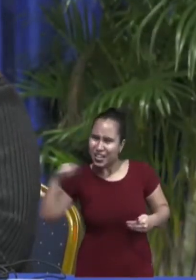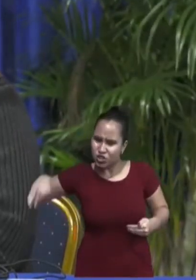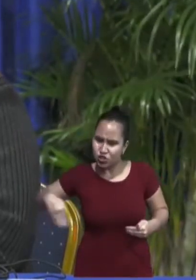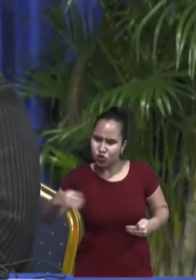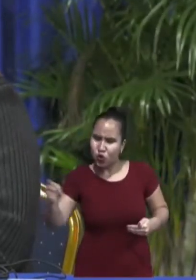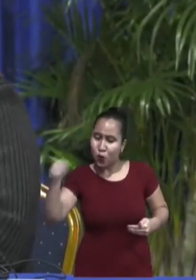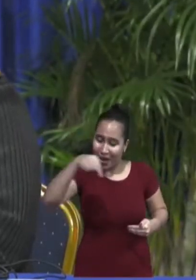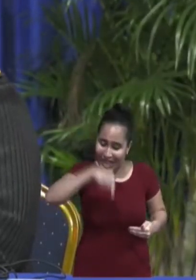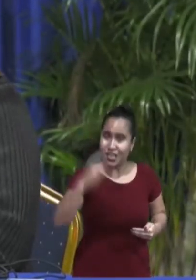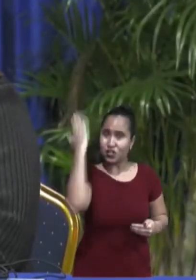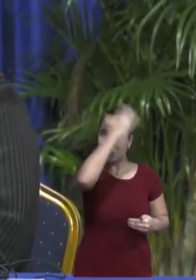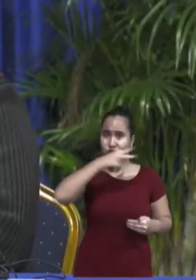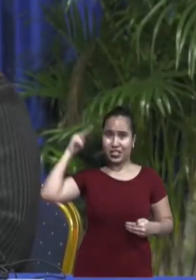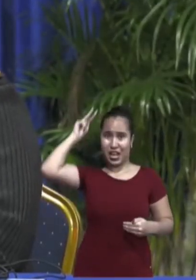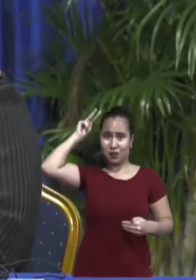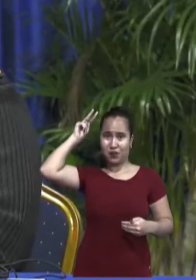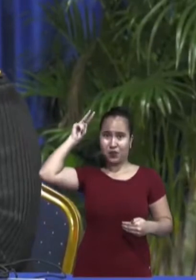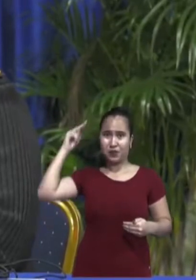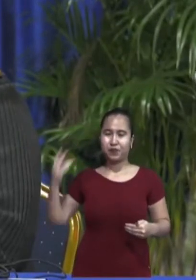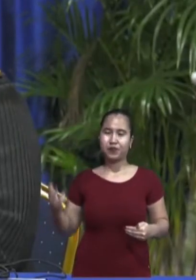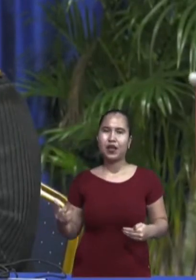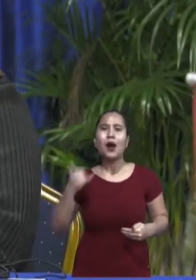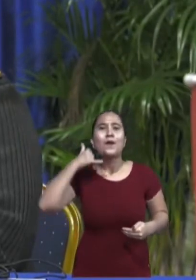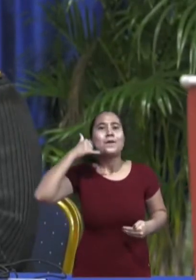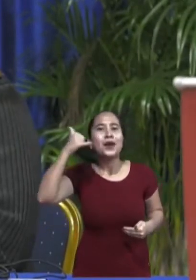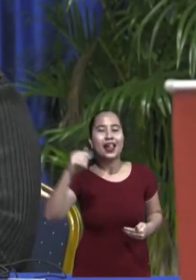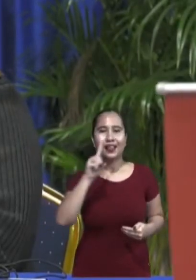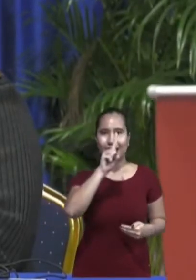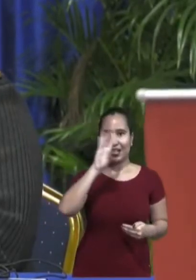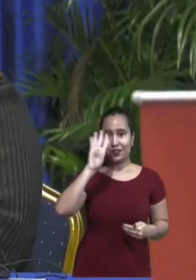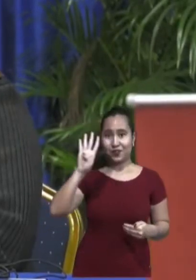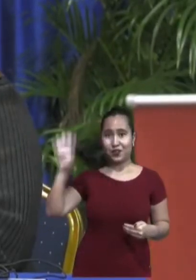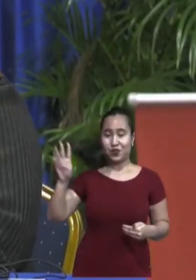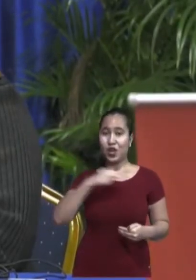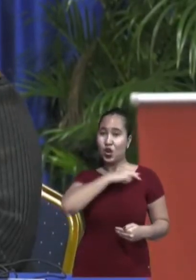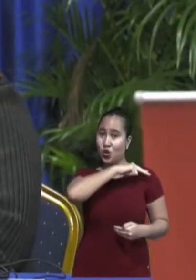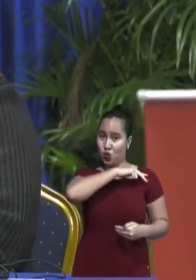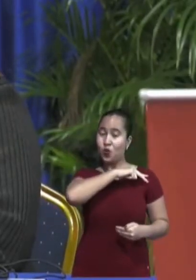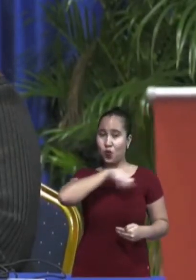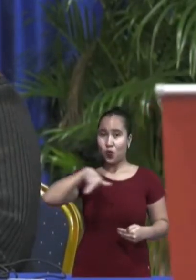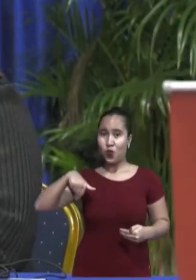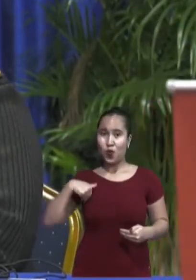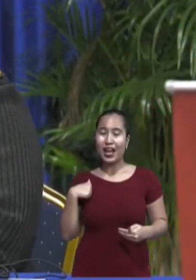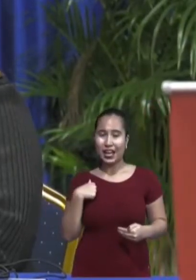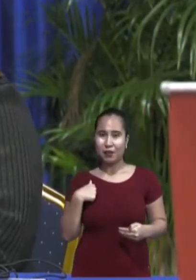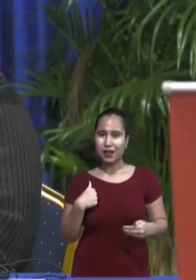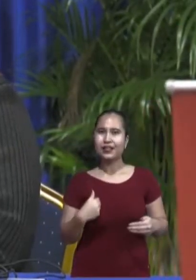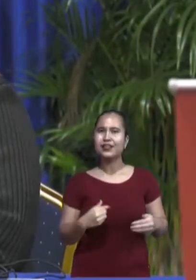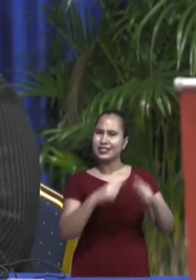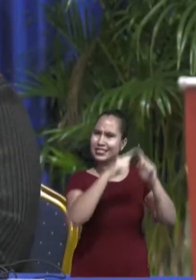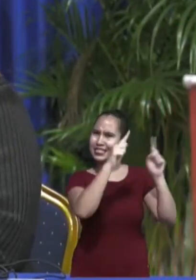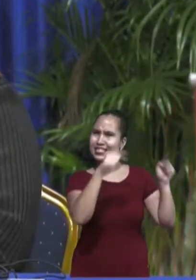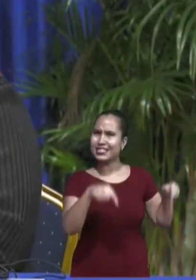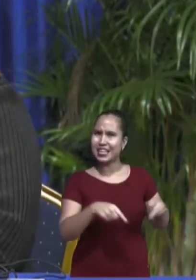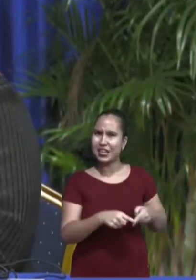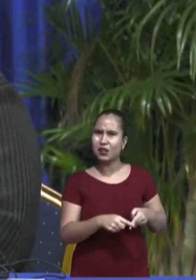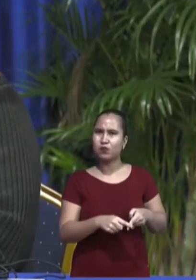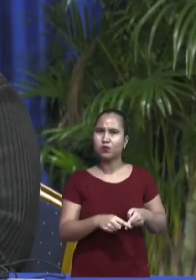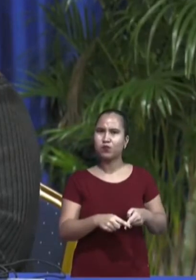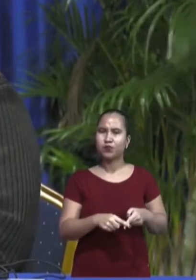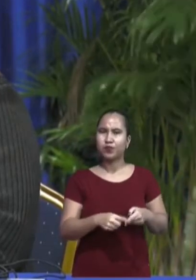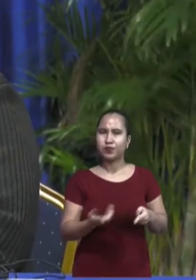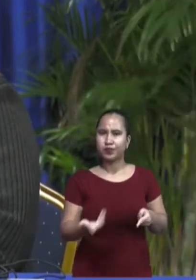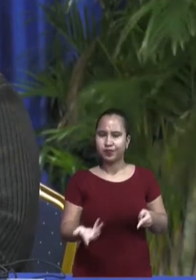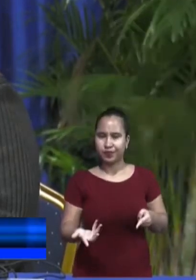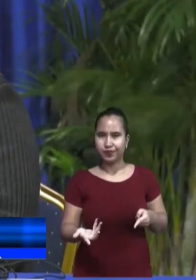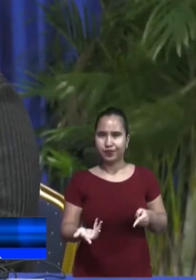worden opgehaald. Geeft u dat door op 144 en wij hebben natuurlijk systemen om na te gaan als we inderdaad hebben te doen